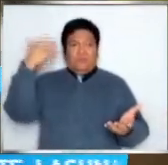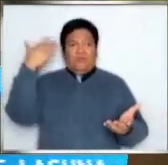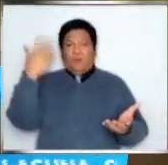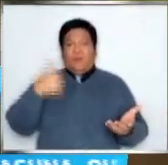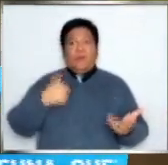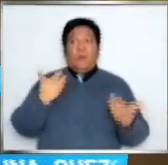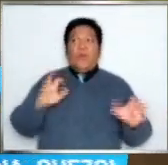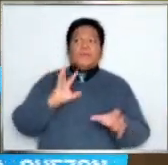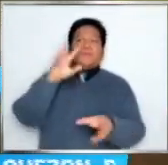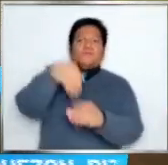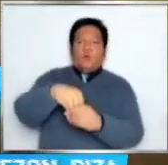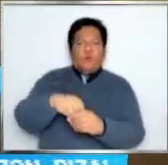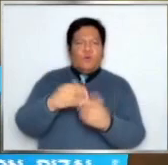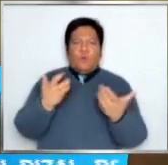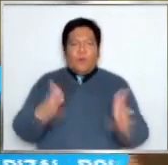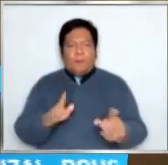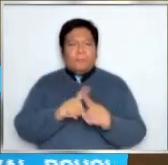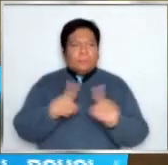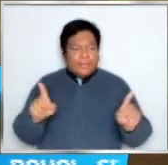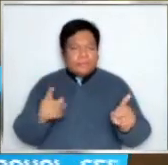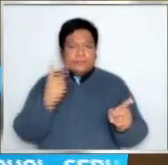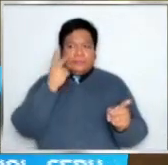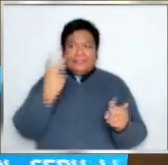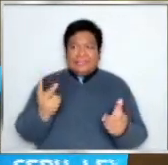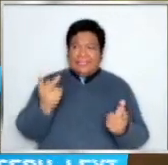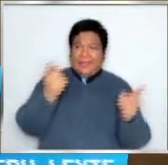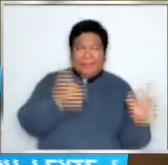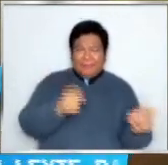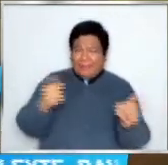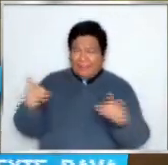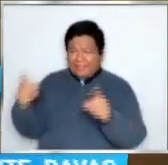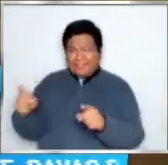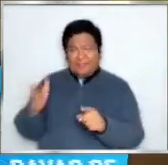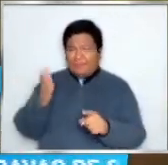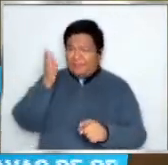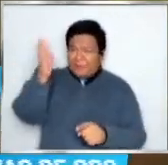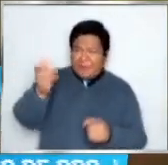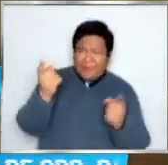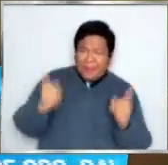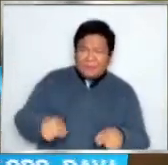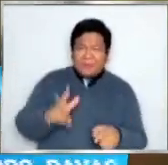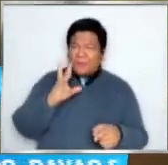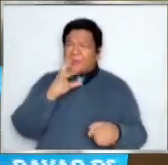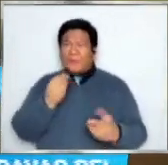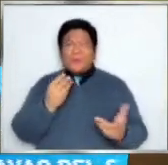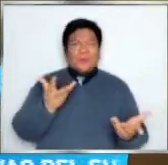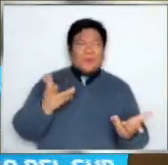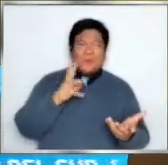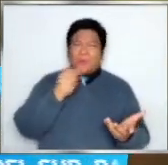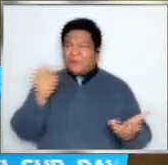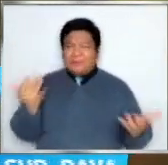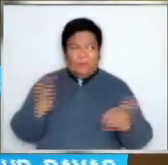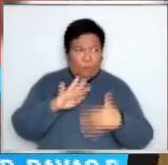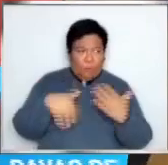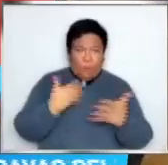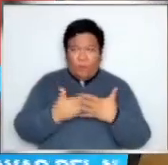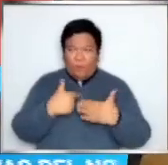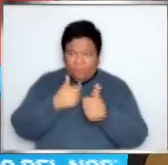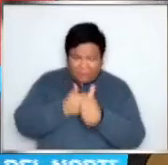Pero sa mga nakita ko pa, sa mga nangyayari kasi, sino ba dapat namin ano? Lahat na naman ng pagsunod, ginawa na